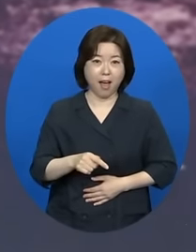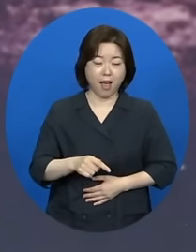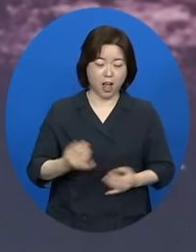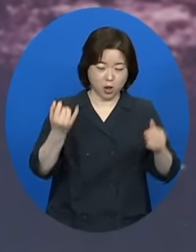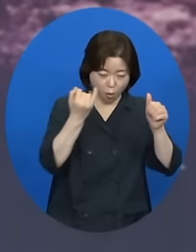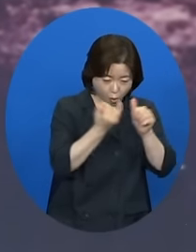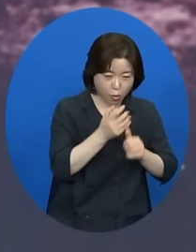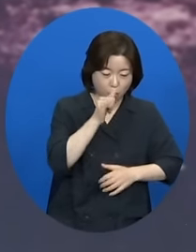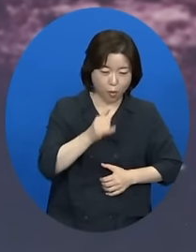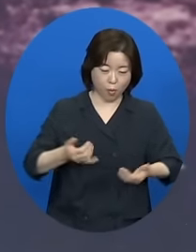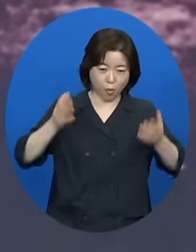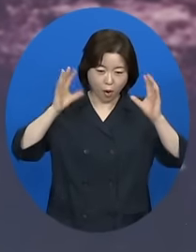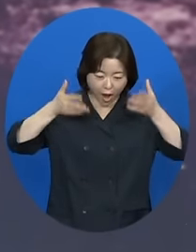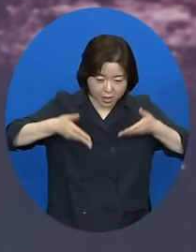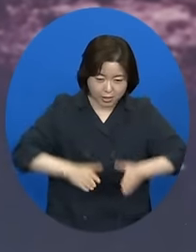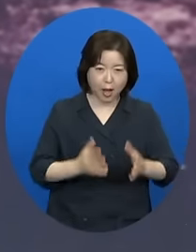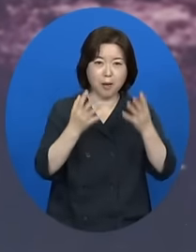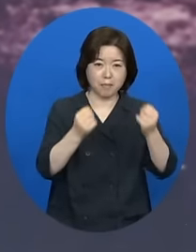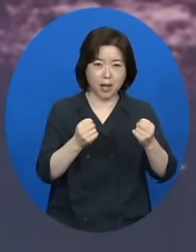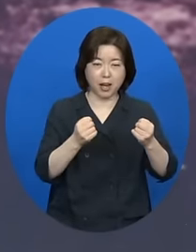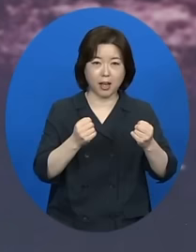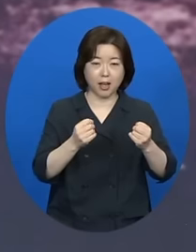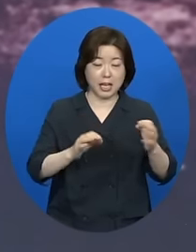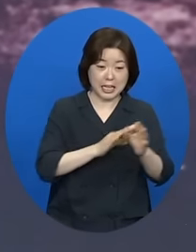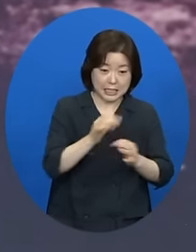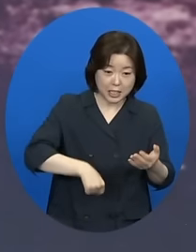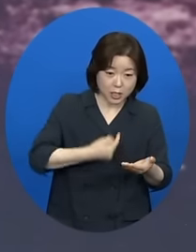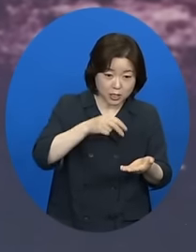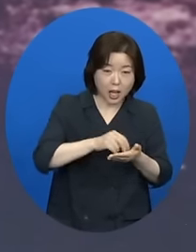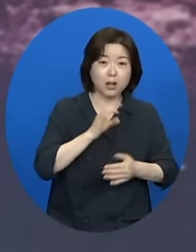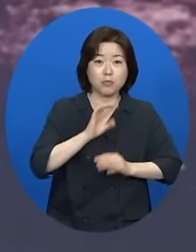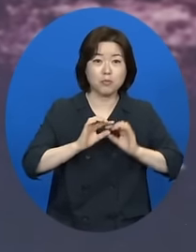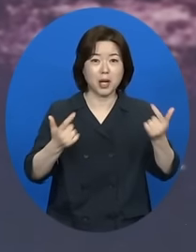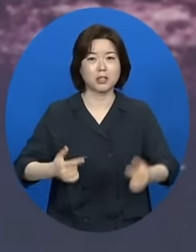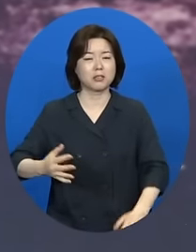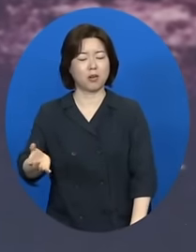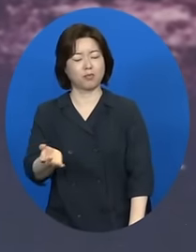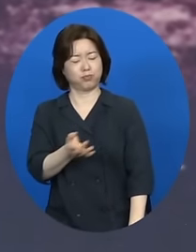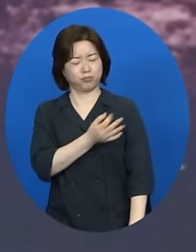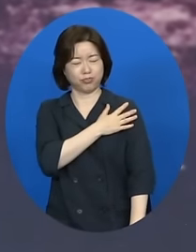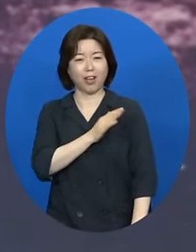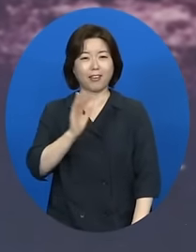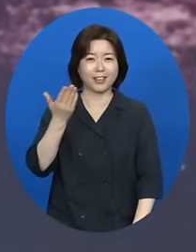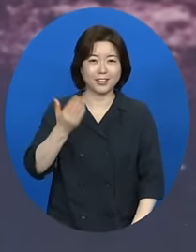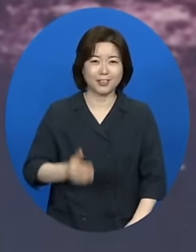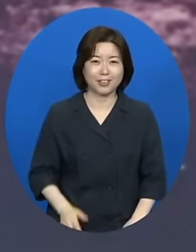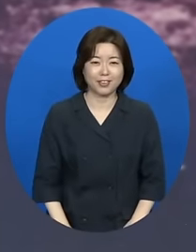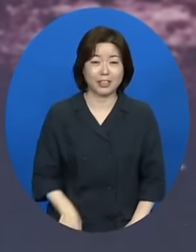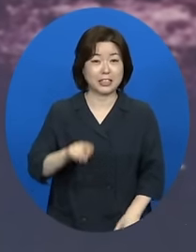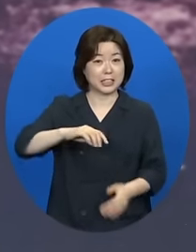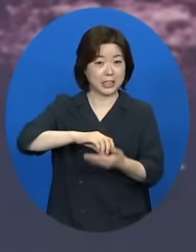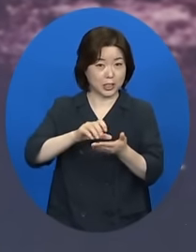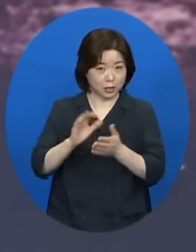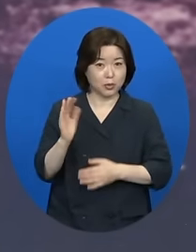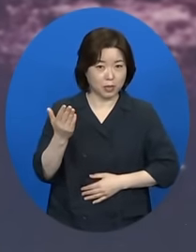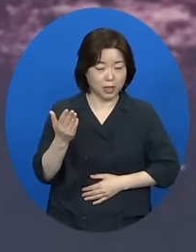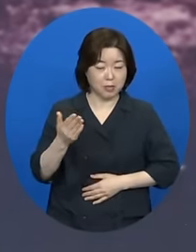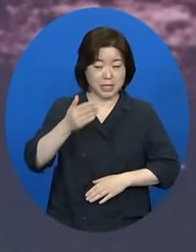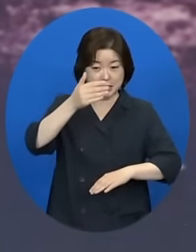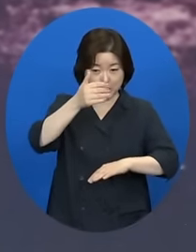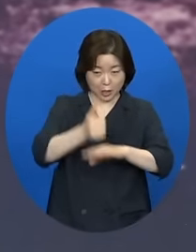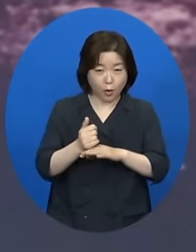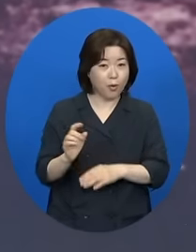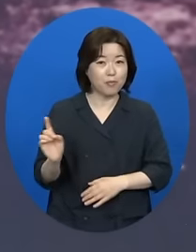낳았습니다. 재정적으로 자립하는 정도가 아니라 부자가 되었습니다. 여러분, 이 정도가 되면 이런 결론을 내릴